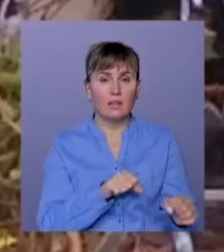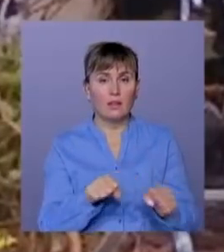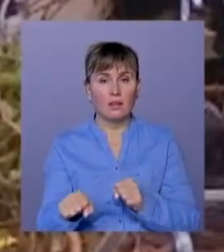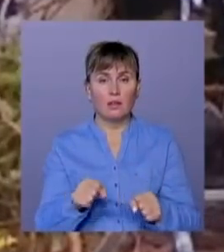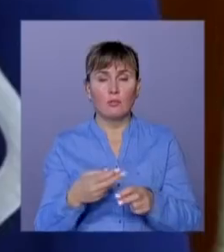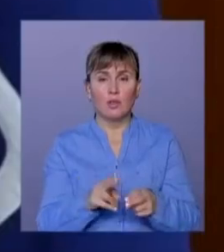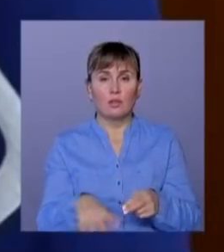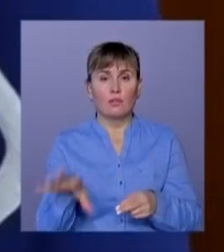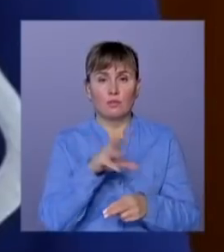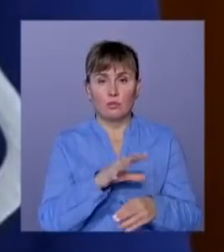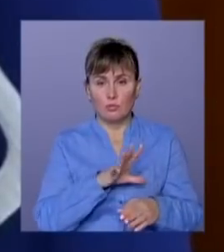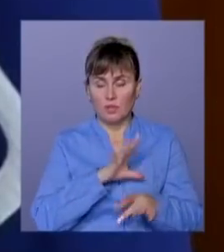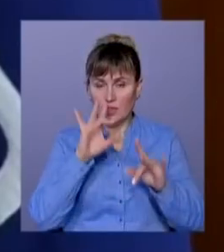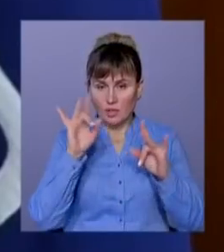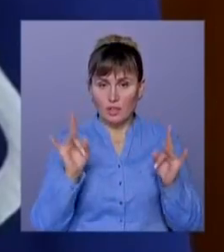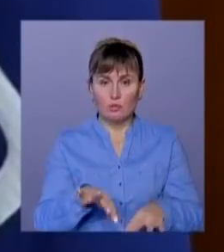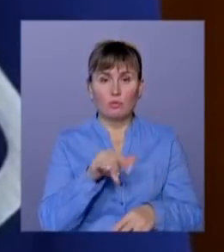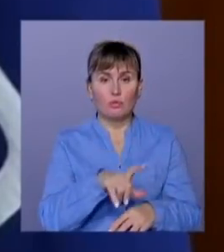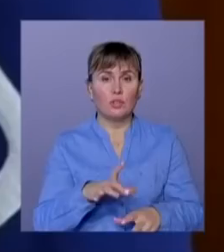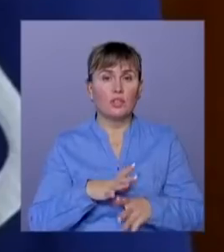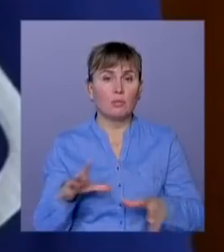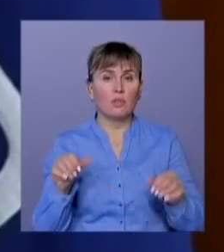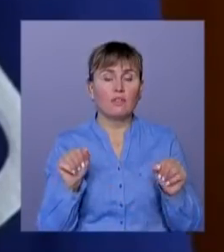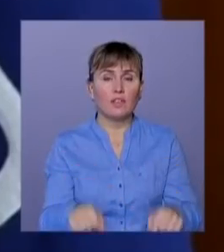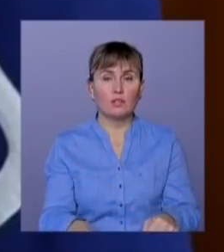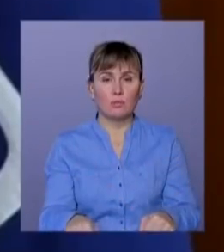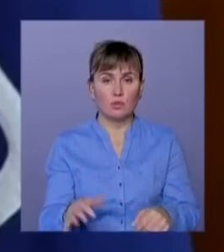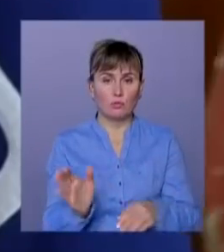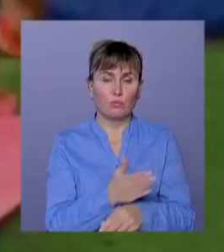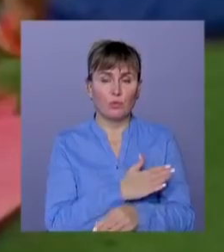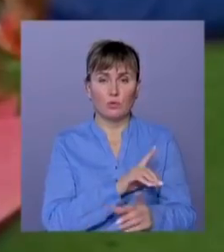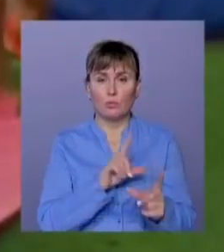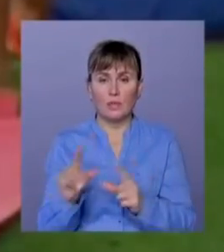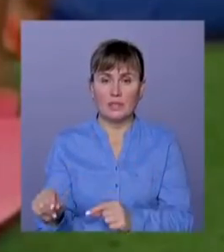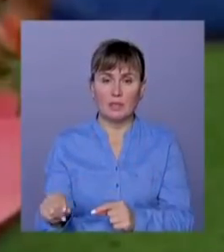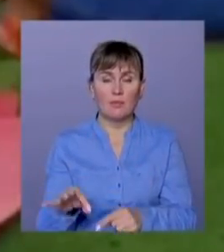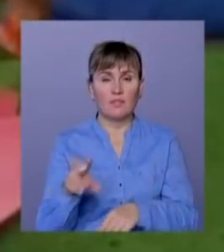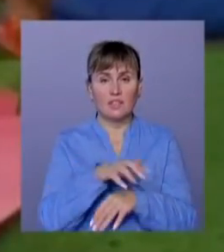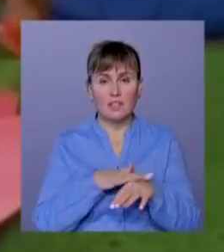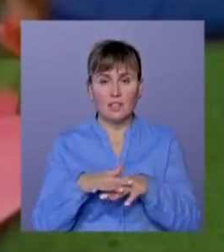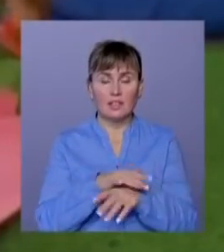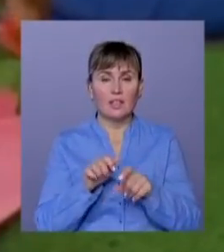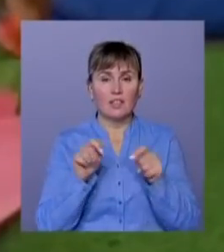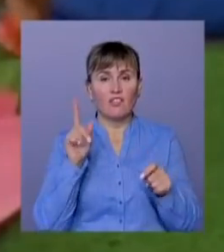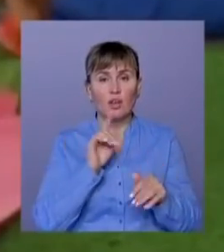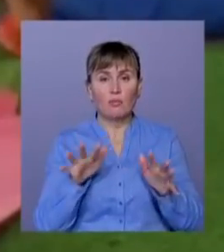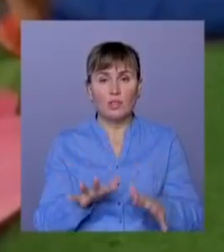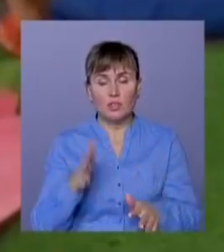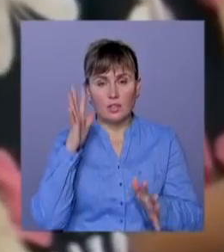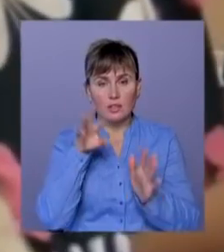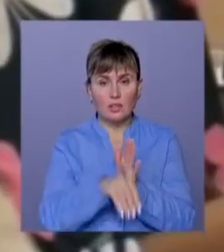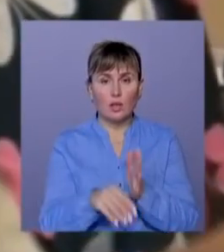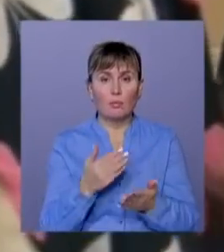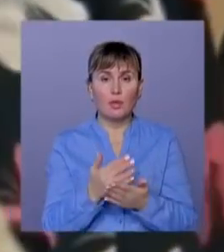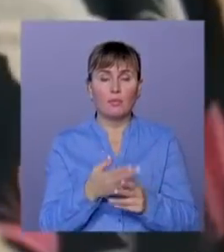вулканов. Поэтому все прошло неожиданно. У людей не было возможности эвакуироваться. По всей стране развернуты временные места ночлега. К примеру,